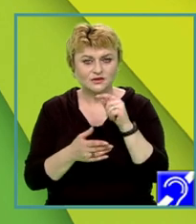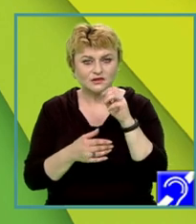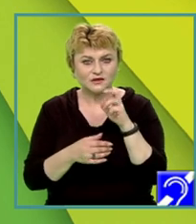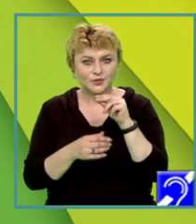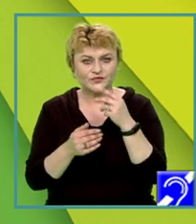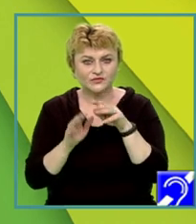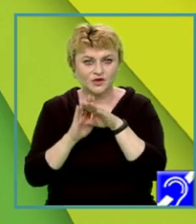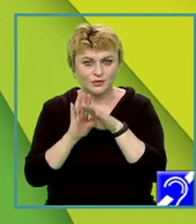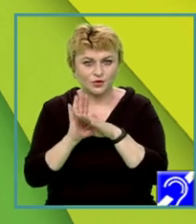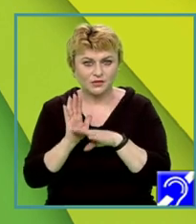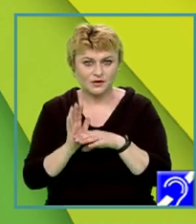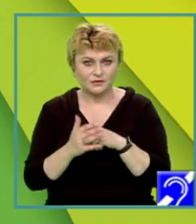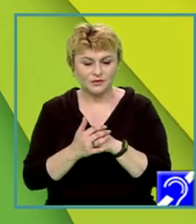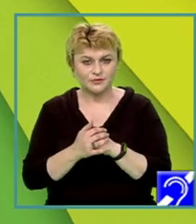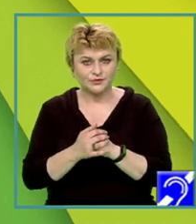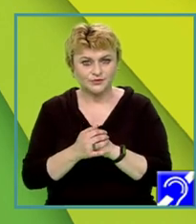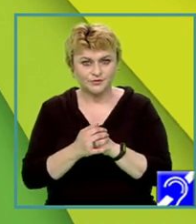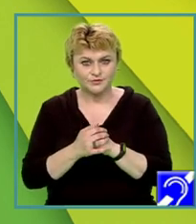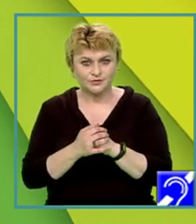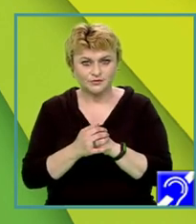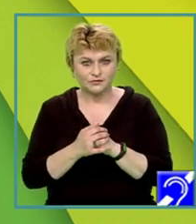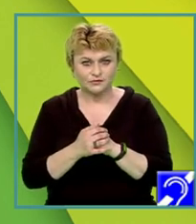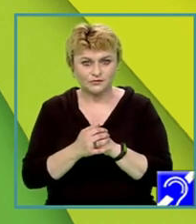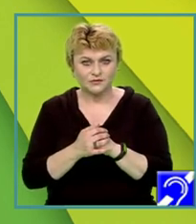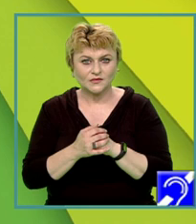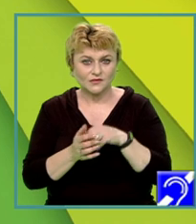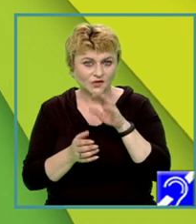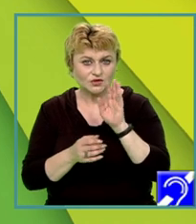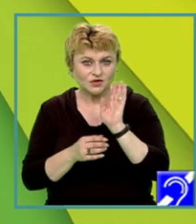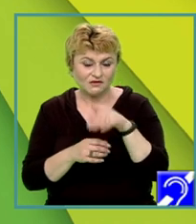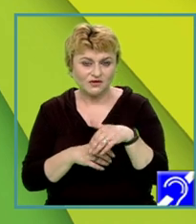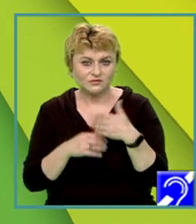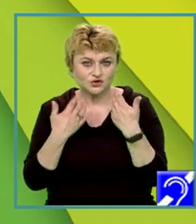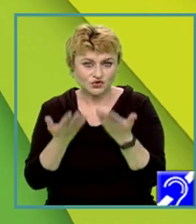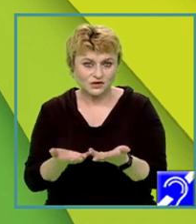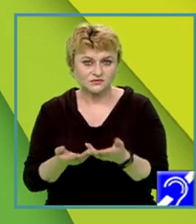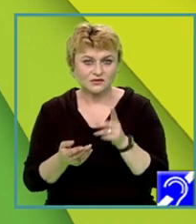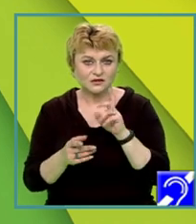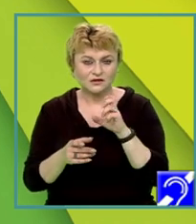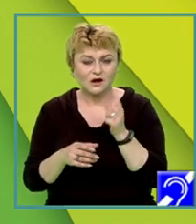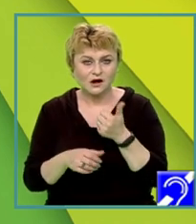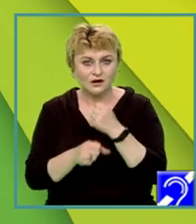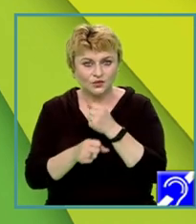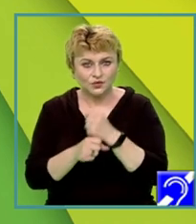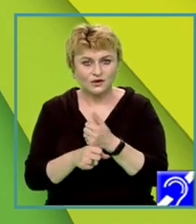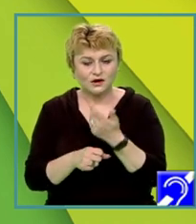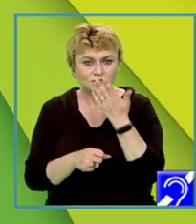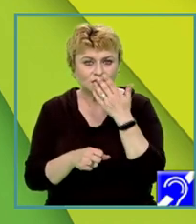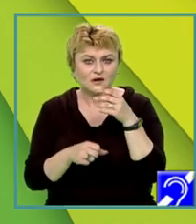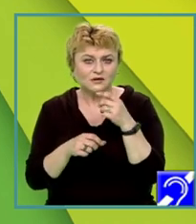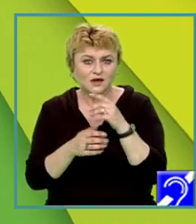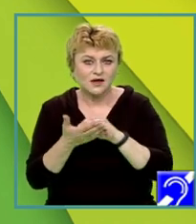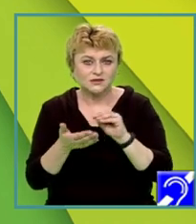de problemă și avem astfel Șansa de a lucra foarte multe exerciții similare În